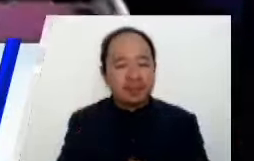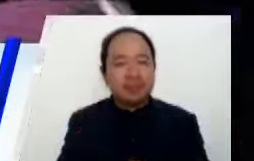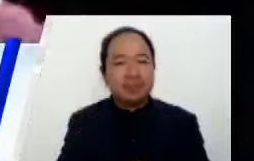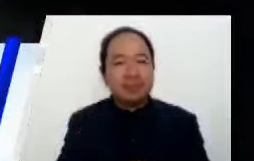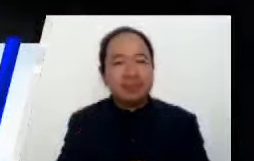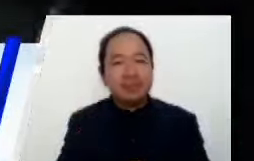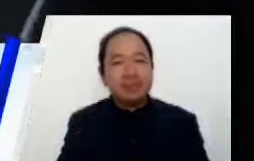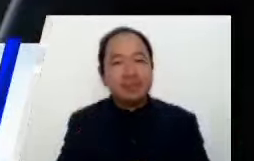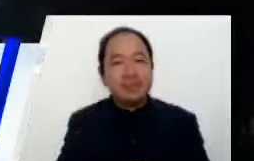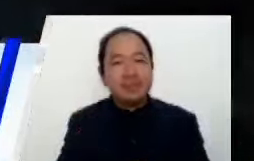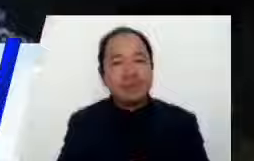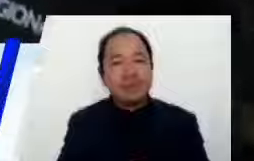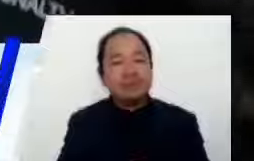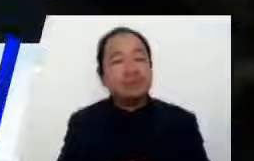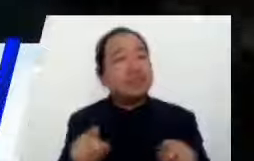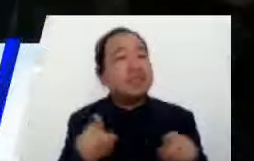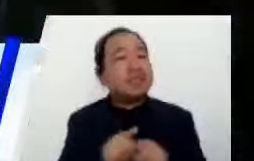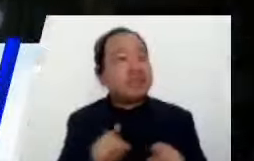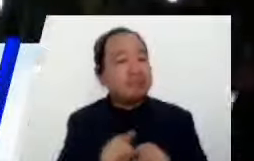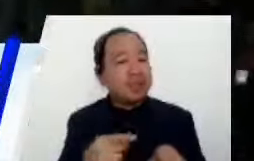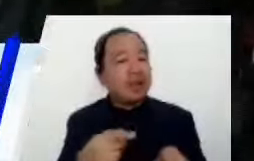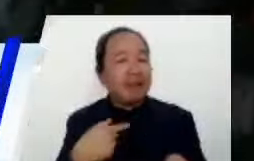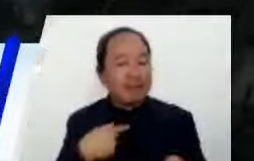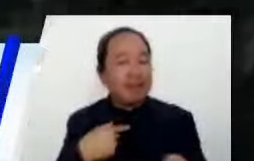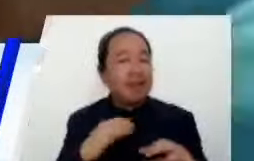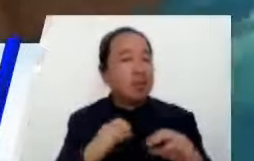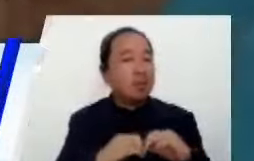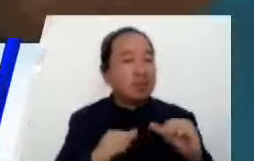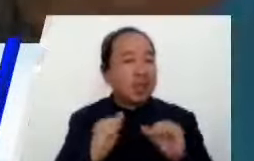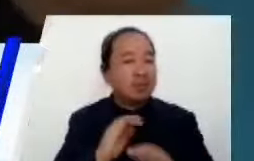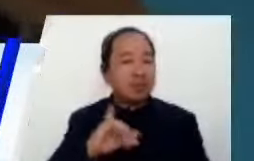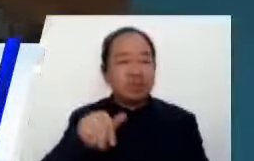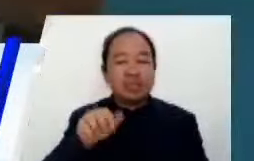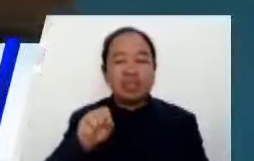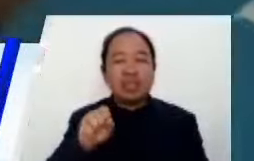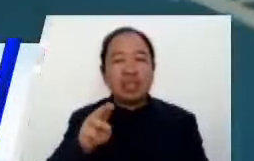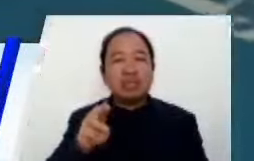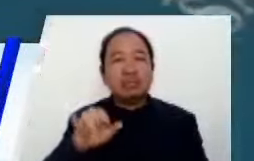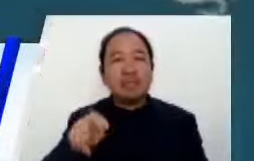Hindi nagpahuli sa masayang vibe si Kapuso actress Jasmine Curtis Smith.